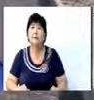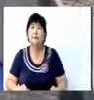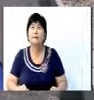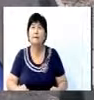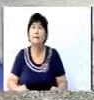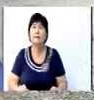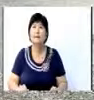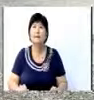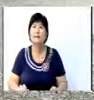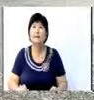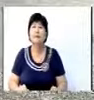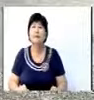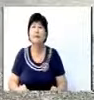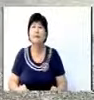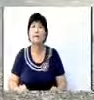посевов доску насадкой телеканал казахстан козлов до